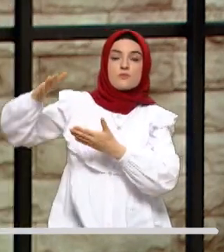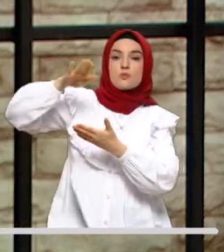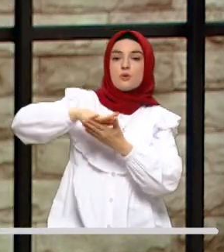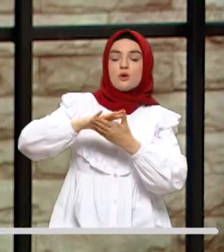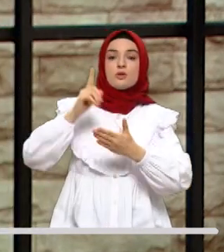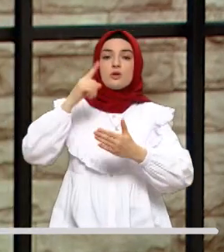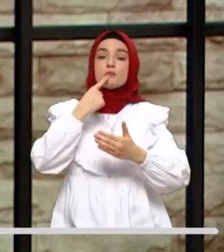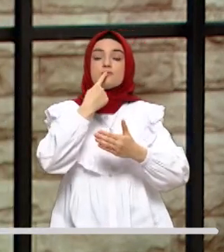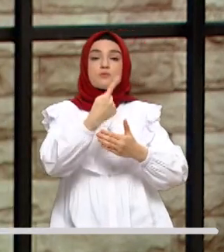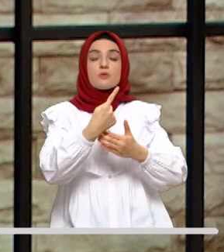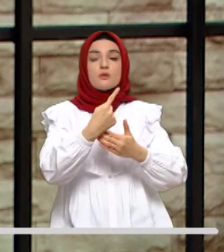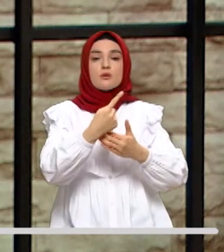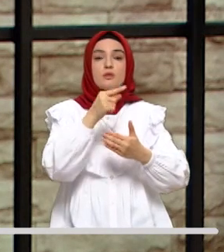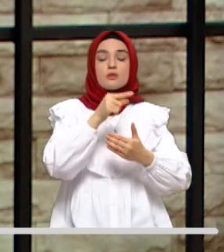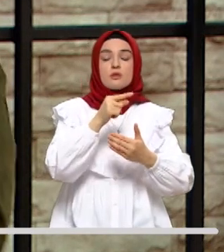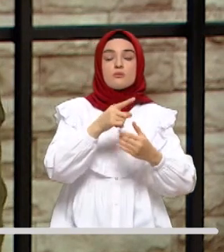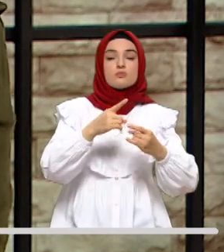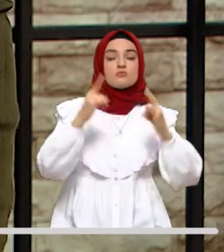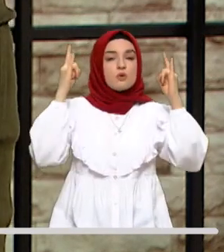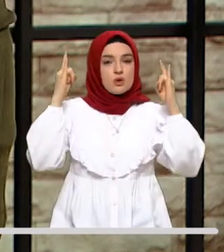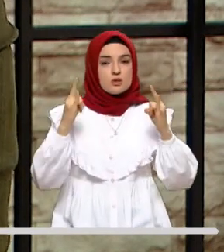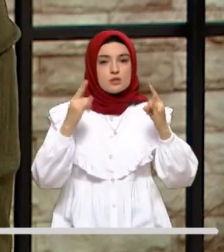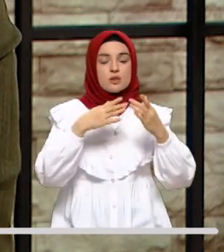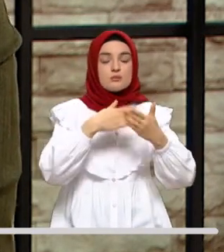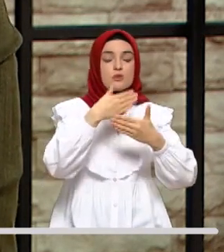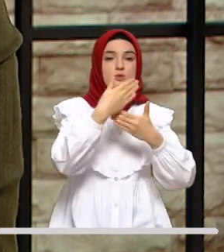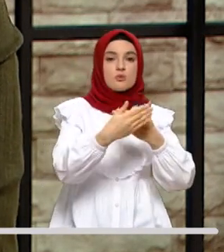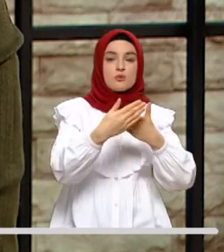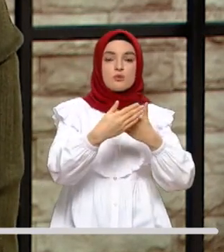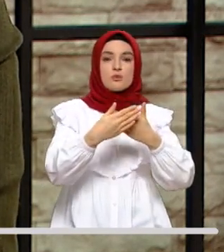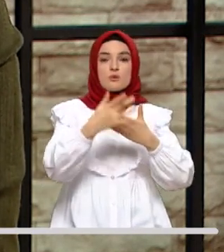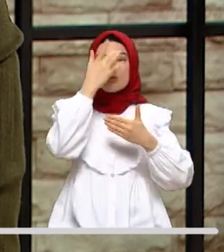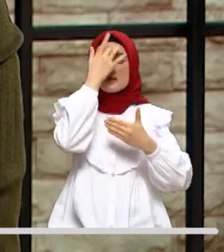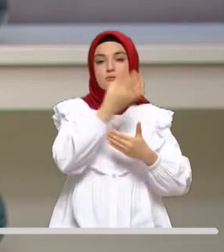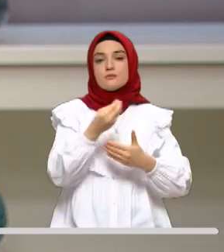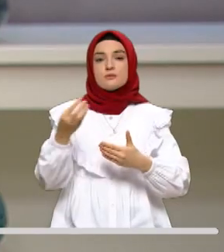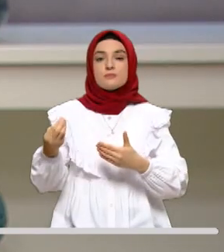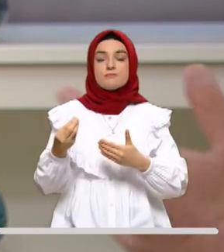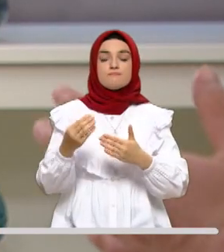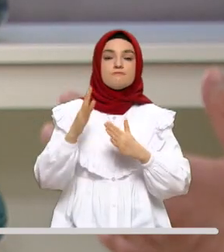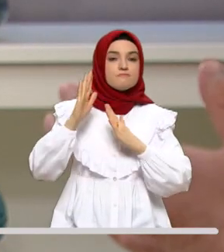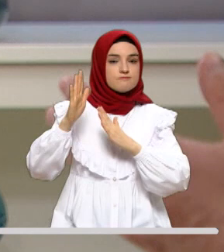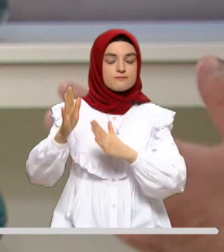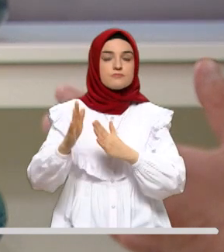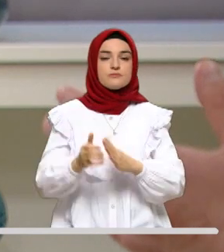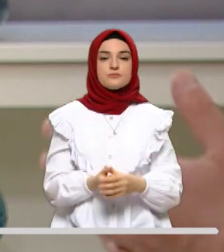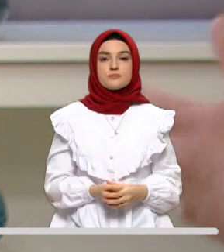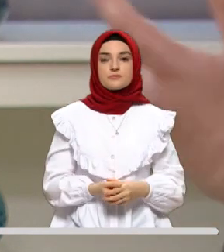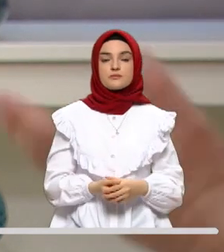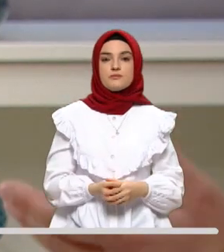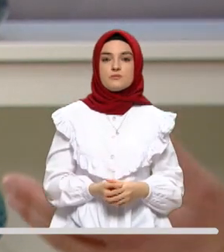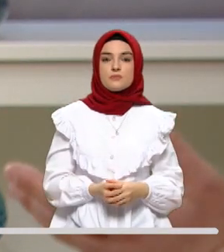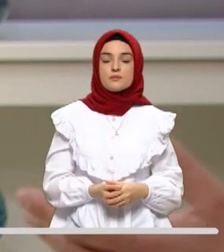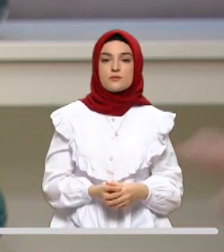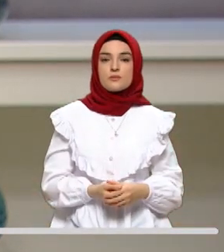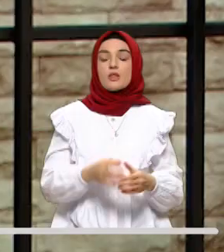tehlillerle Edirne kapı şehitliğine götürürler. Sessiz yaşadın. Evet. Beni kim, kim? Nereden herkes seni bilecektik. Herkes yani